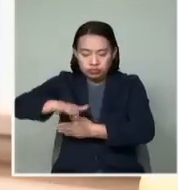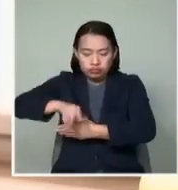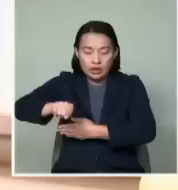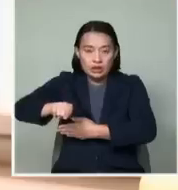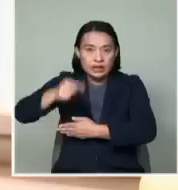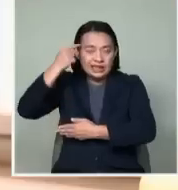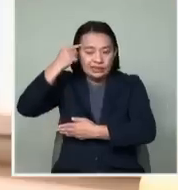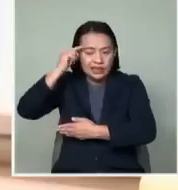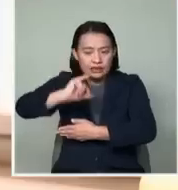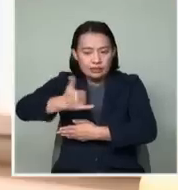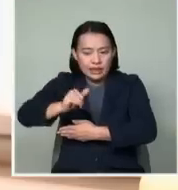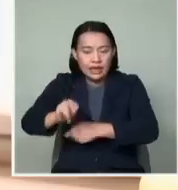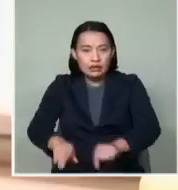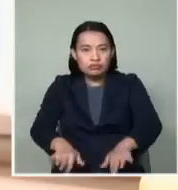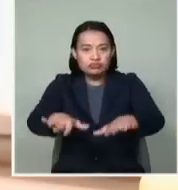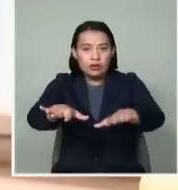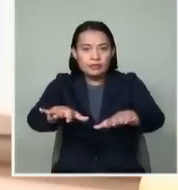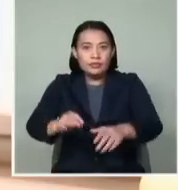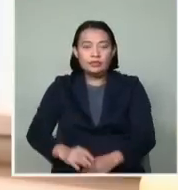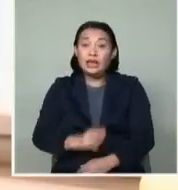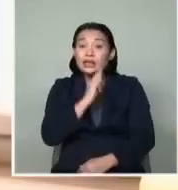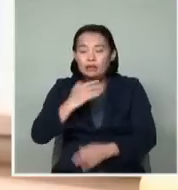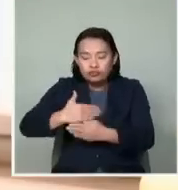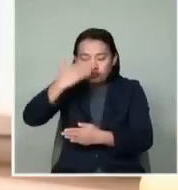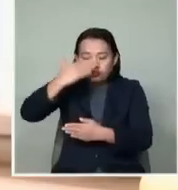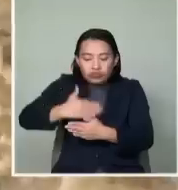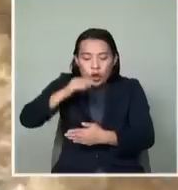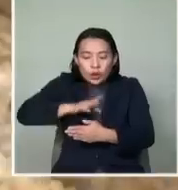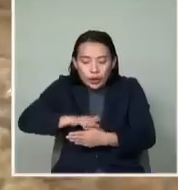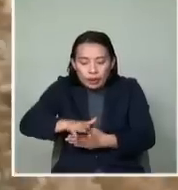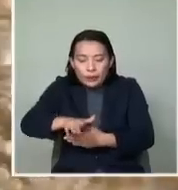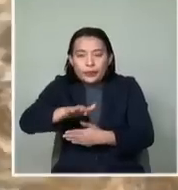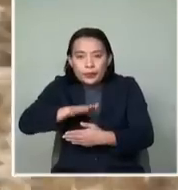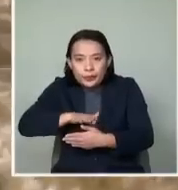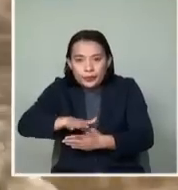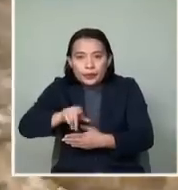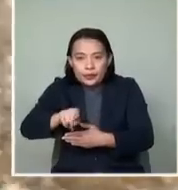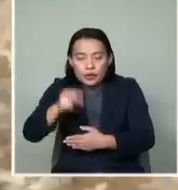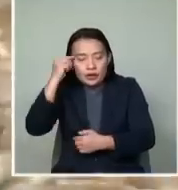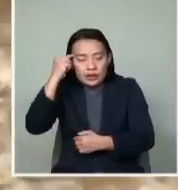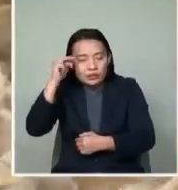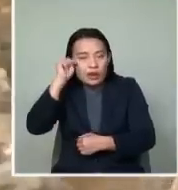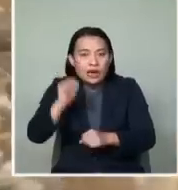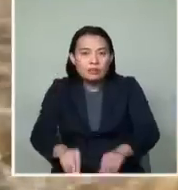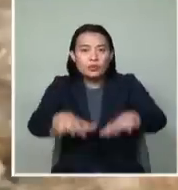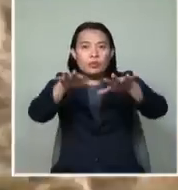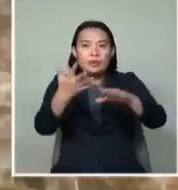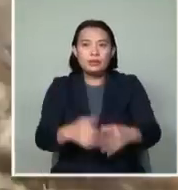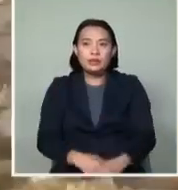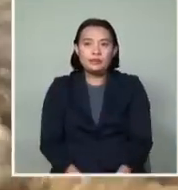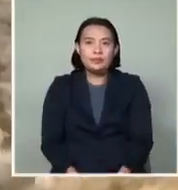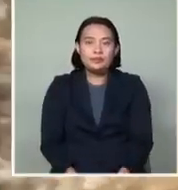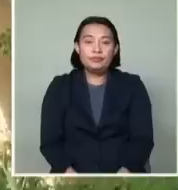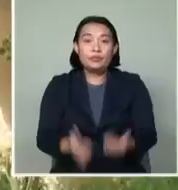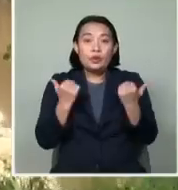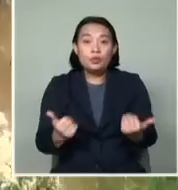น่าจะท่วมอีกถ้าทยอยปล่อยมาก็ไม่น่าท่วมครับ ส่วนสถานการณ์น้ำในเขื่อนลำพระเพลิงวันนี้เจ้าหน้าที่ยังคง